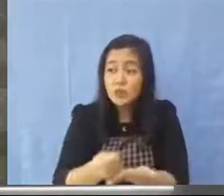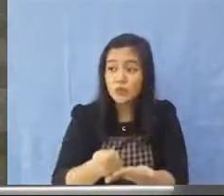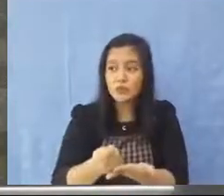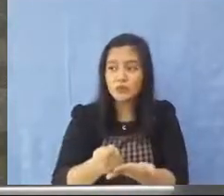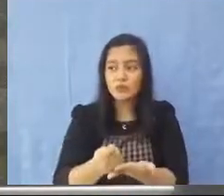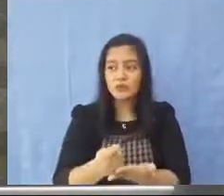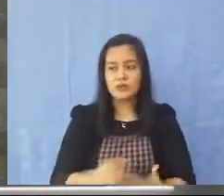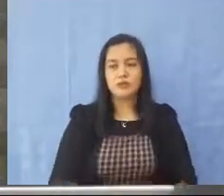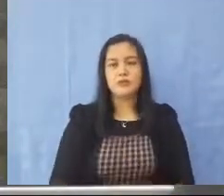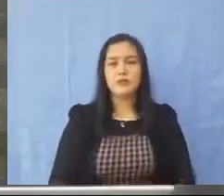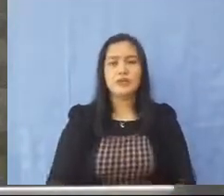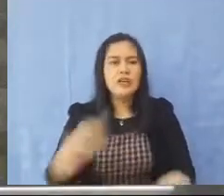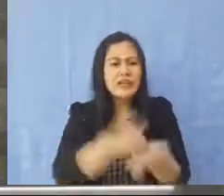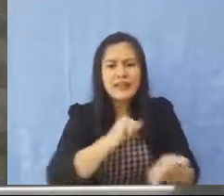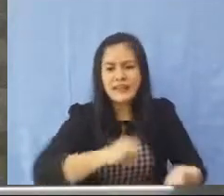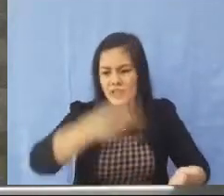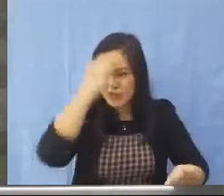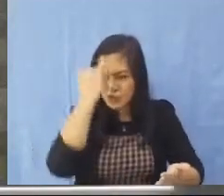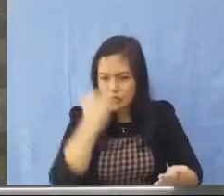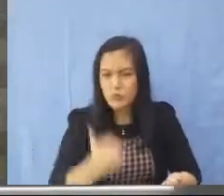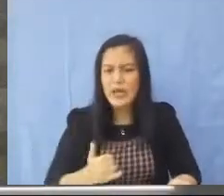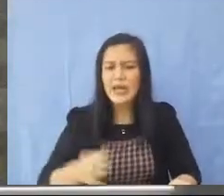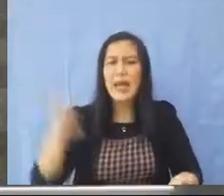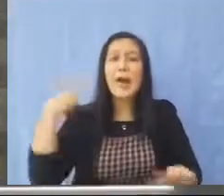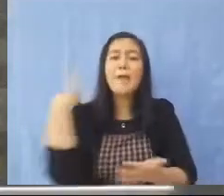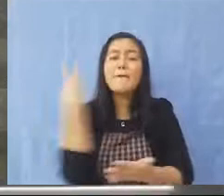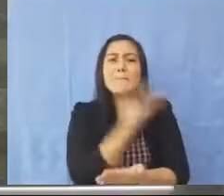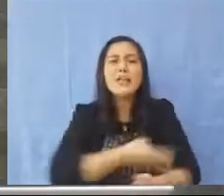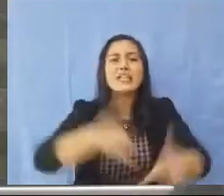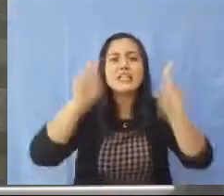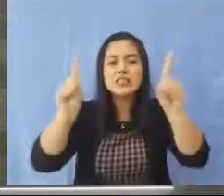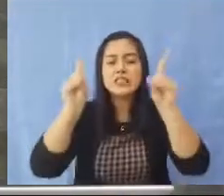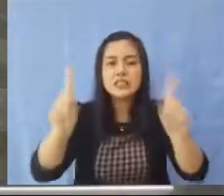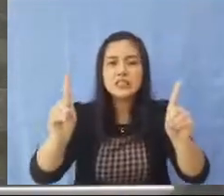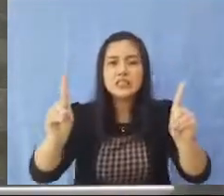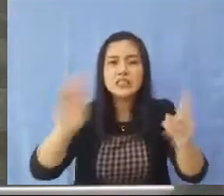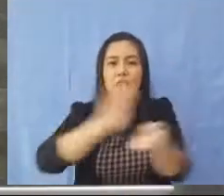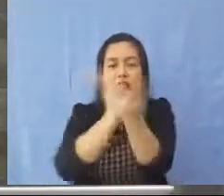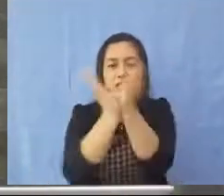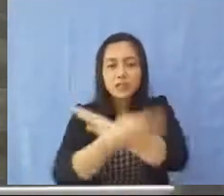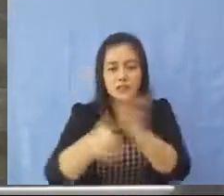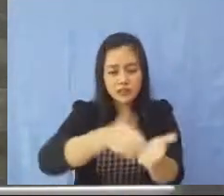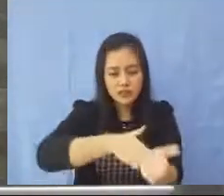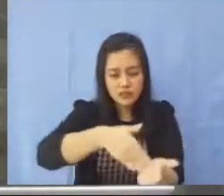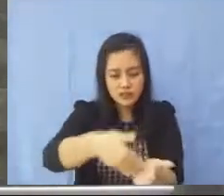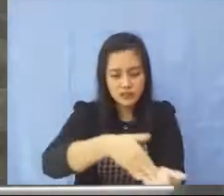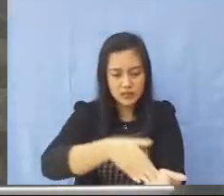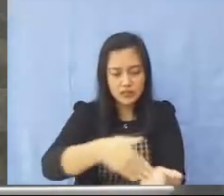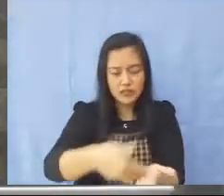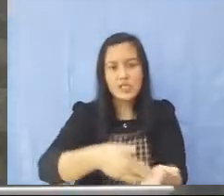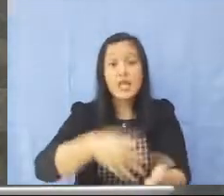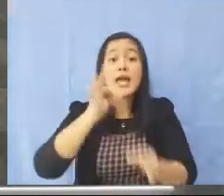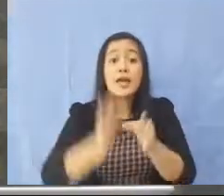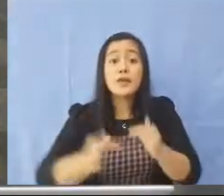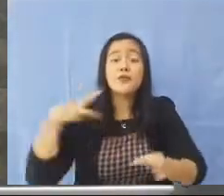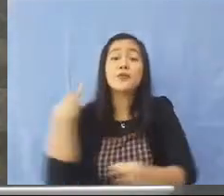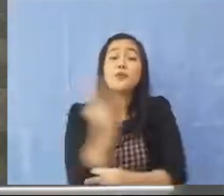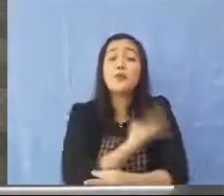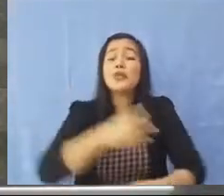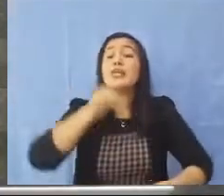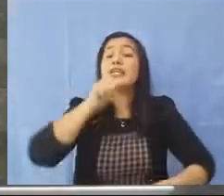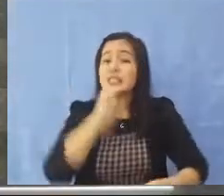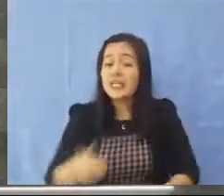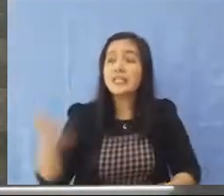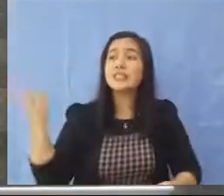marami tayong doktrinang magiging mahina at madali nang matibag pag wala yung pundasyon. Alam naman natin lahat yan. Kaya